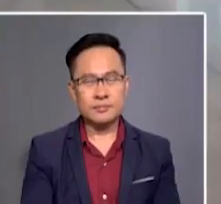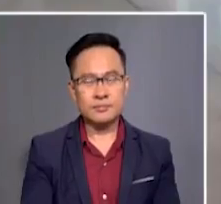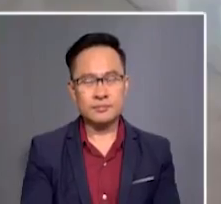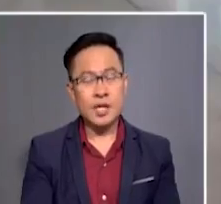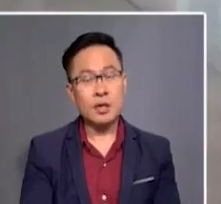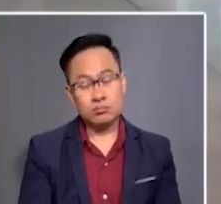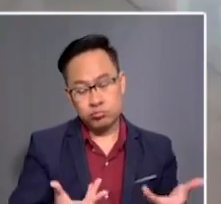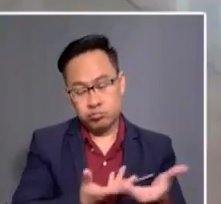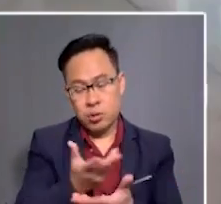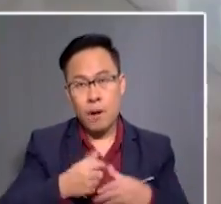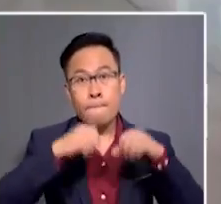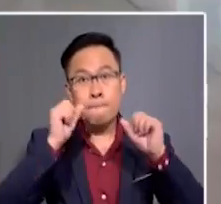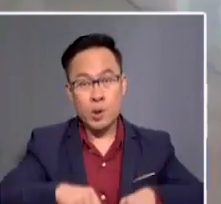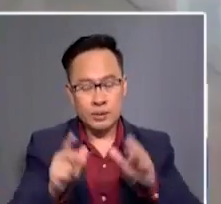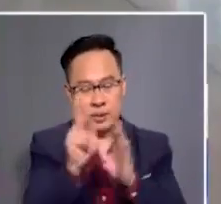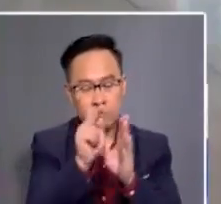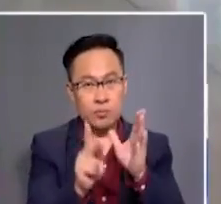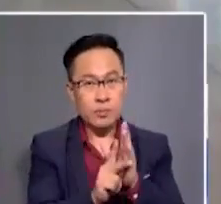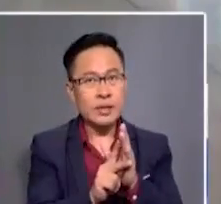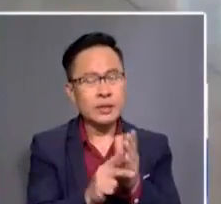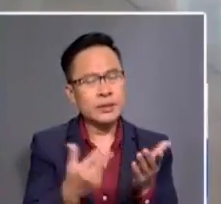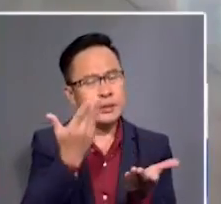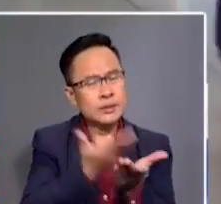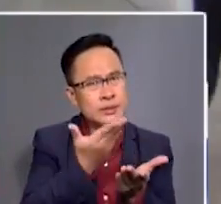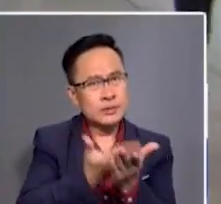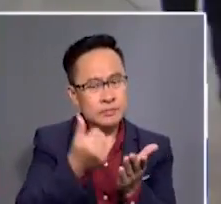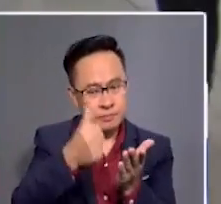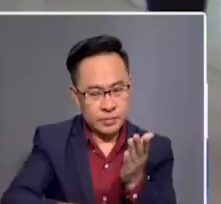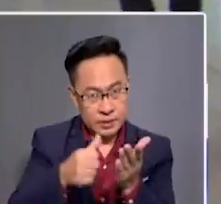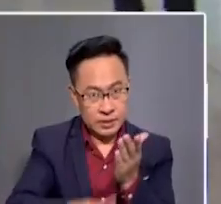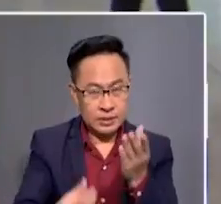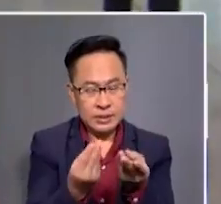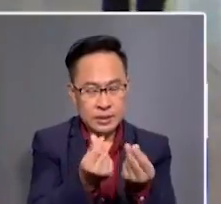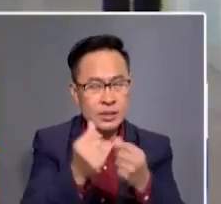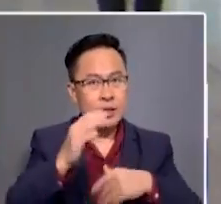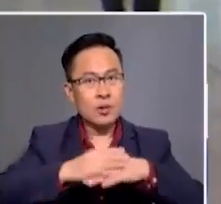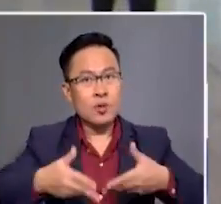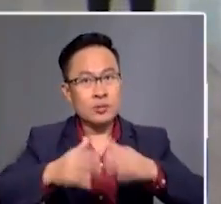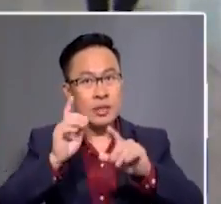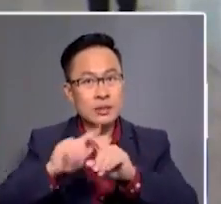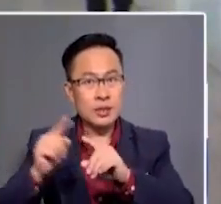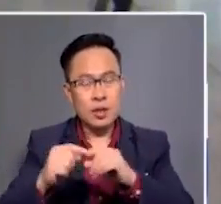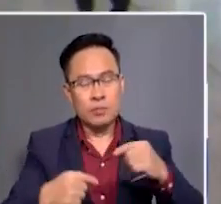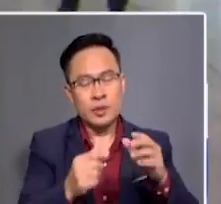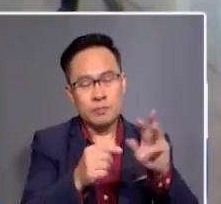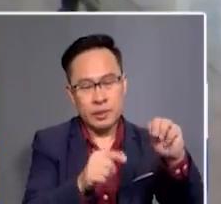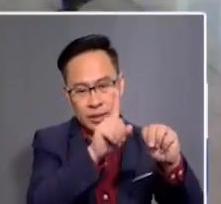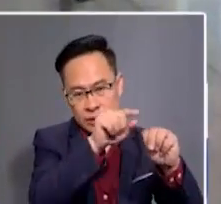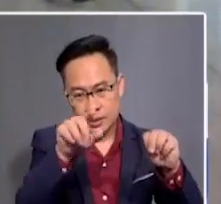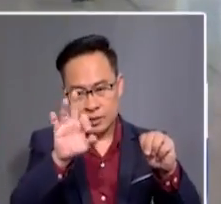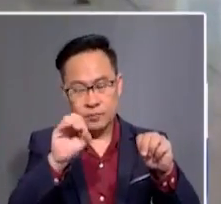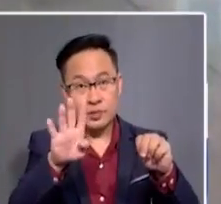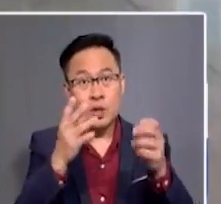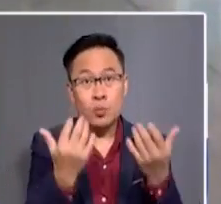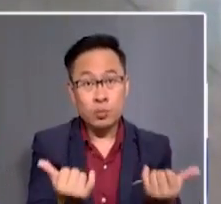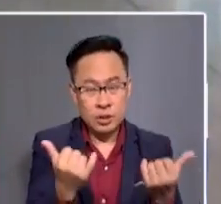ค่ะการลงมติแบบรายมาตรานะคะในส่วนของร่างกฎหมายภาษีที่ดินและสิ่งปลูกสร้างรวม94มาตรานั้นนะคะที่ประชุมก็ค